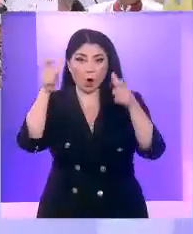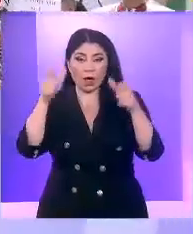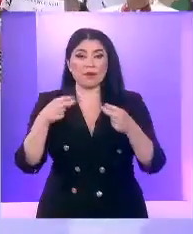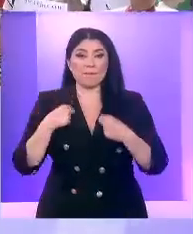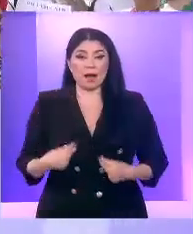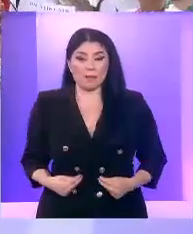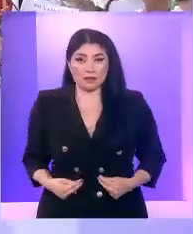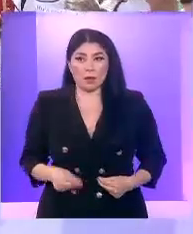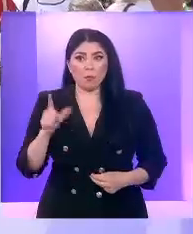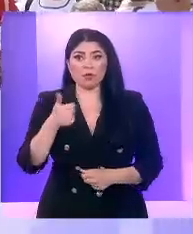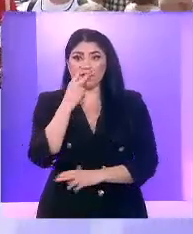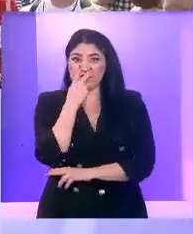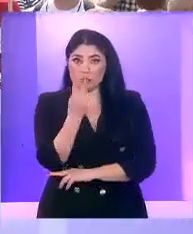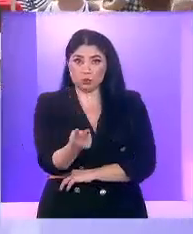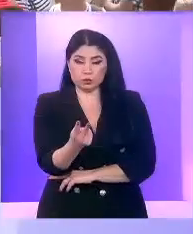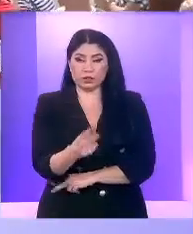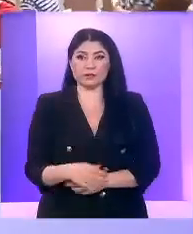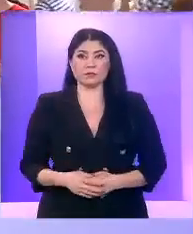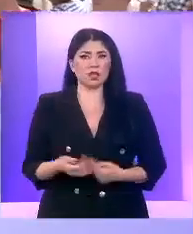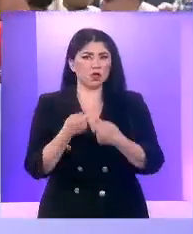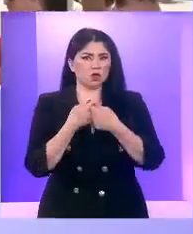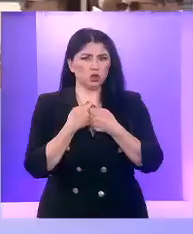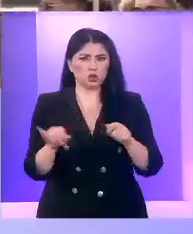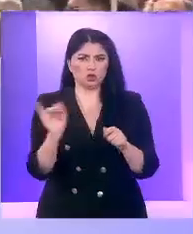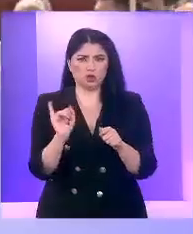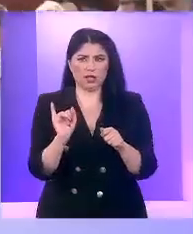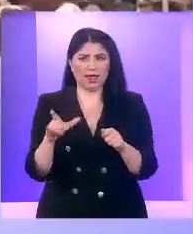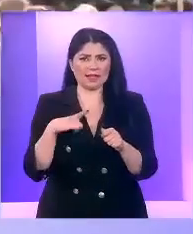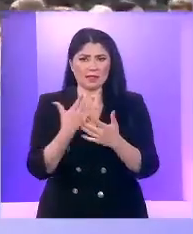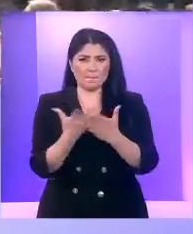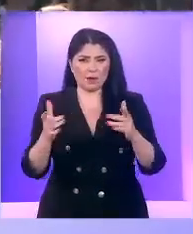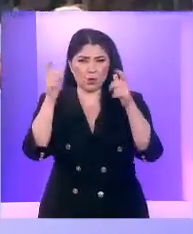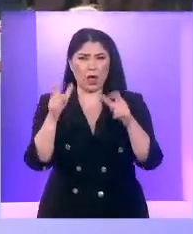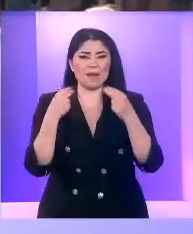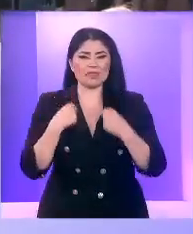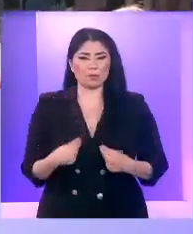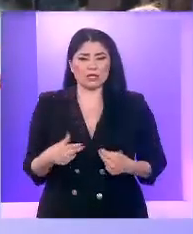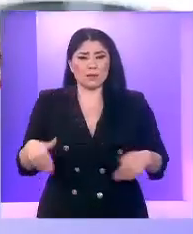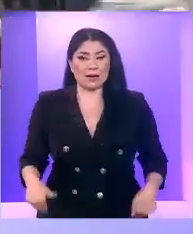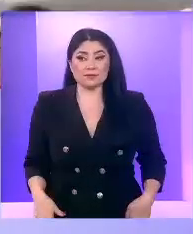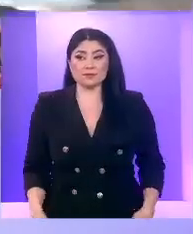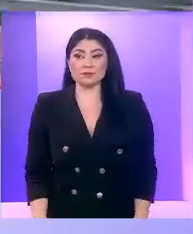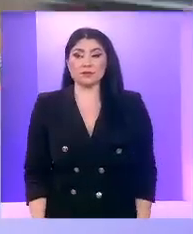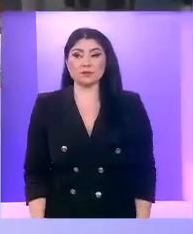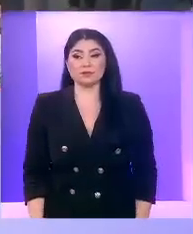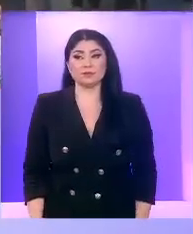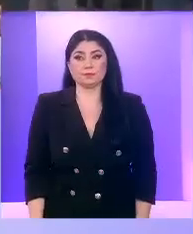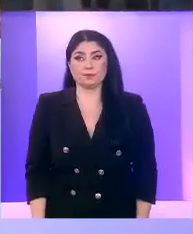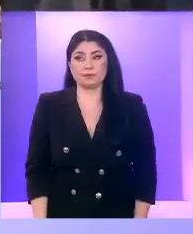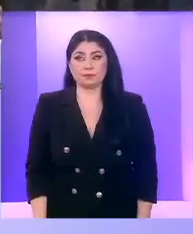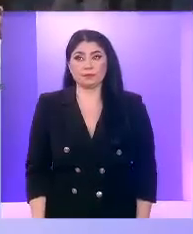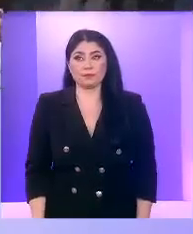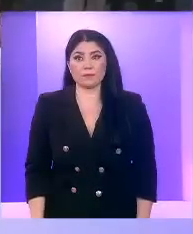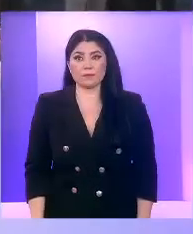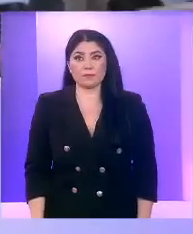Parlamentului, adică pot fi văzute de toți cei din plenul Camerei Deputaților. De asemenea, vă reamintim